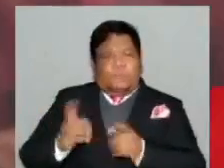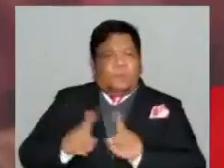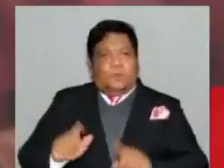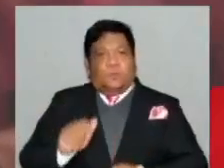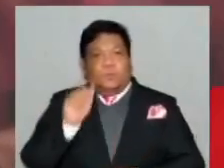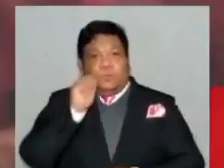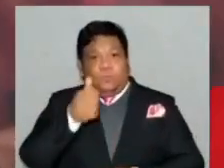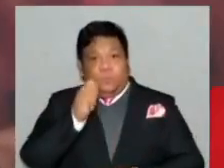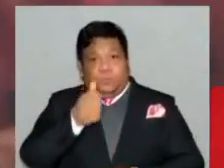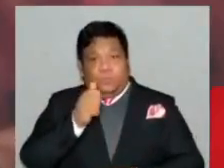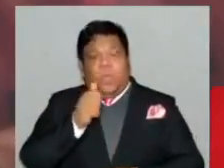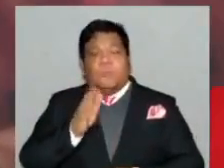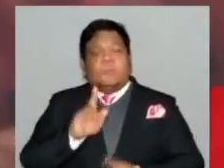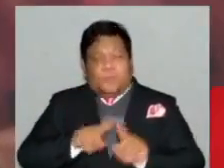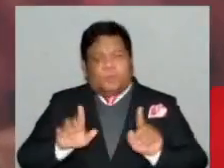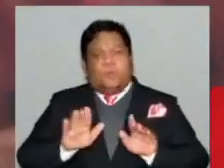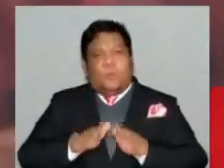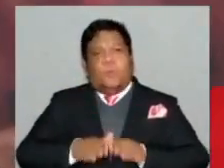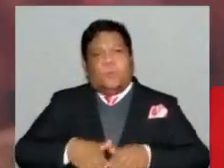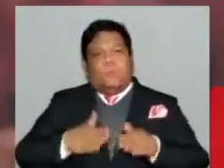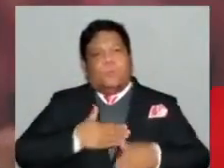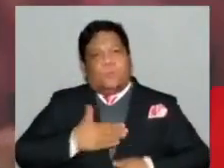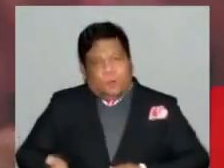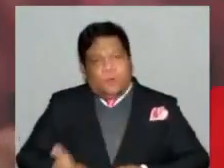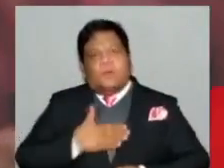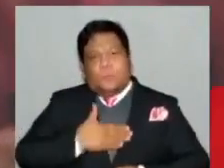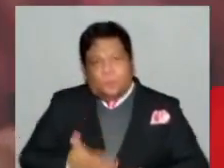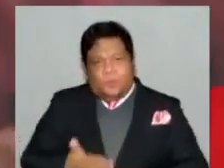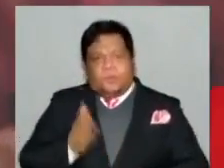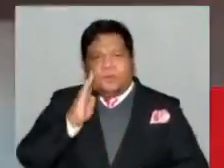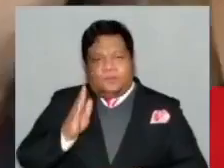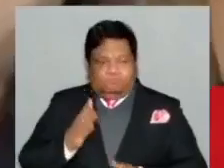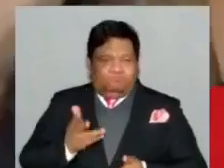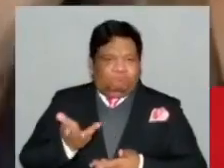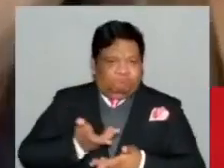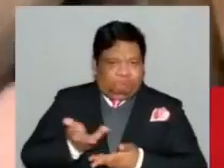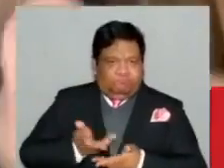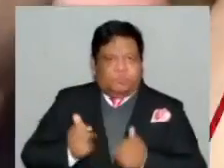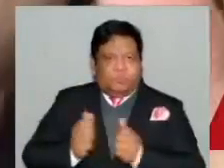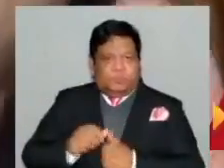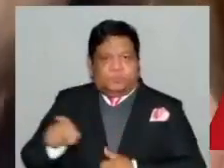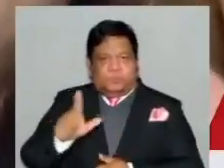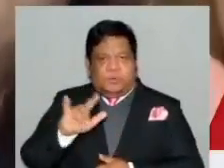bukas daw siya makausap ang dating alaga. Hindi ako